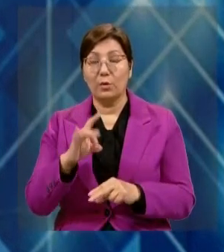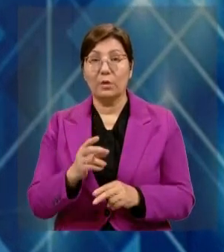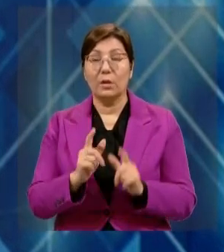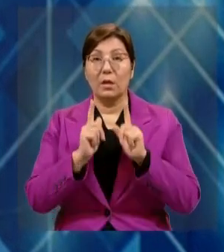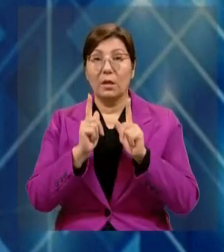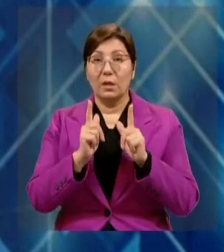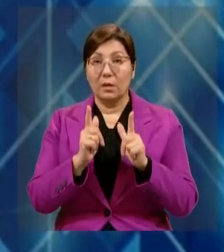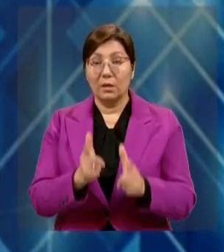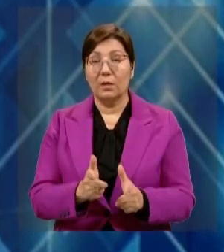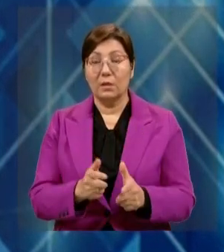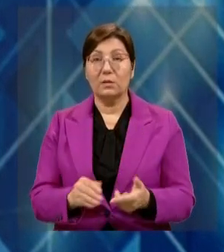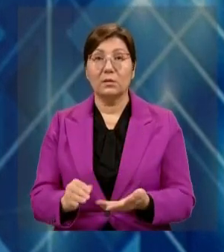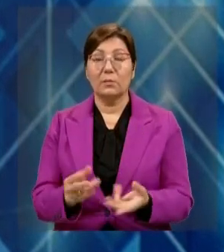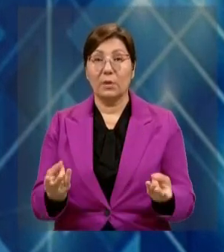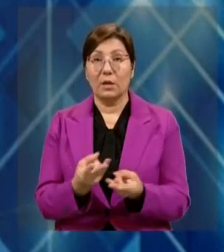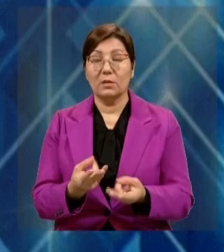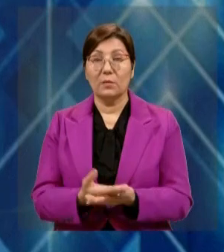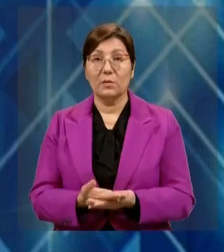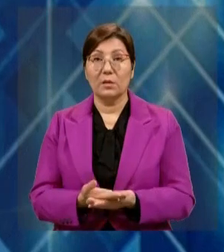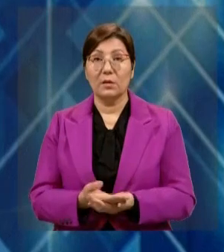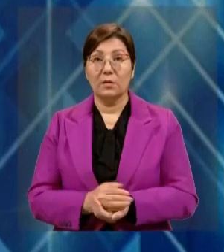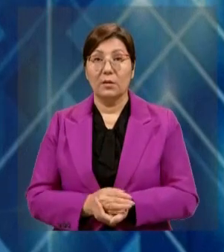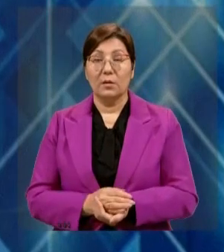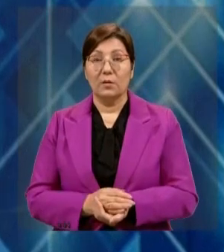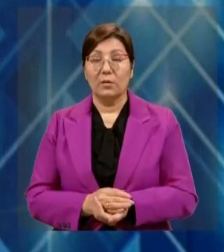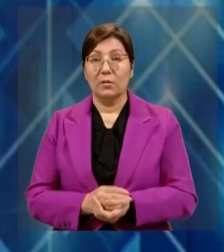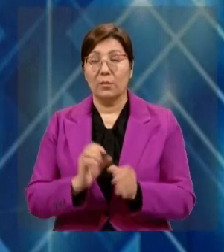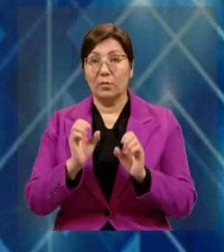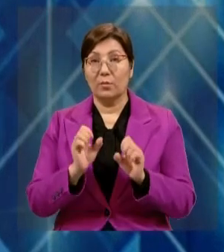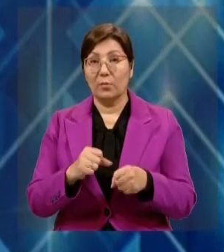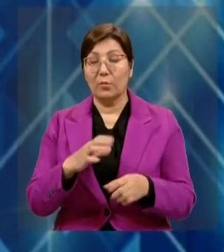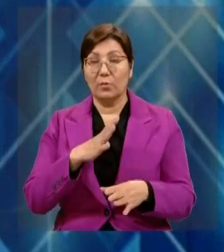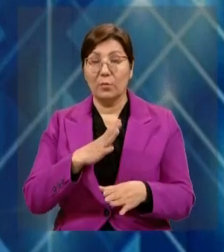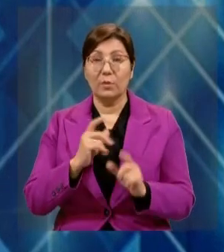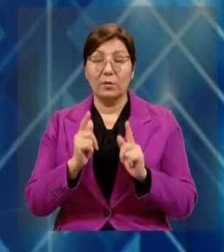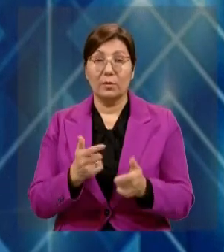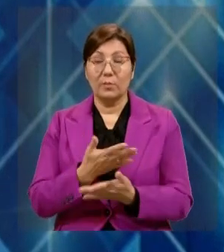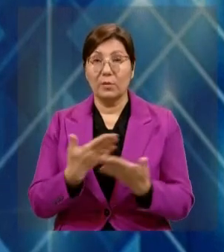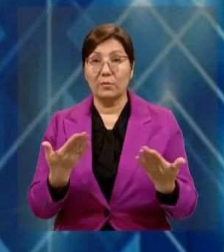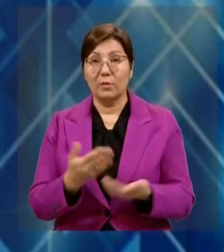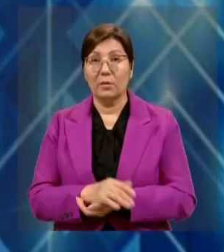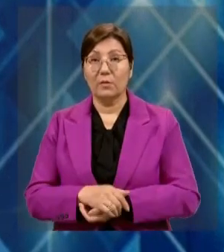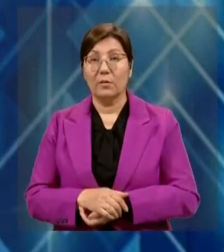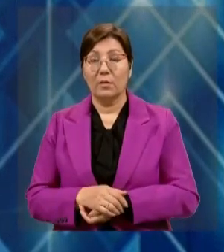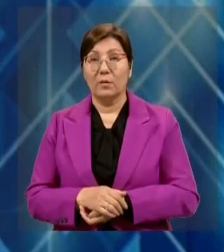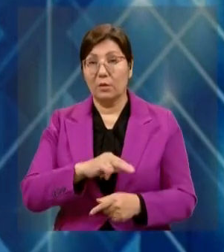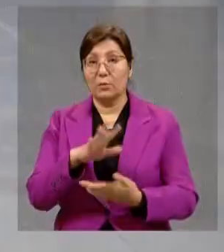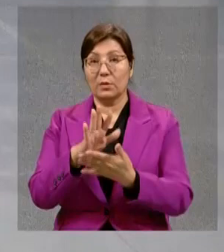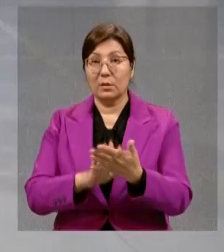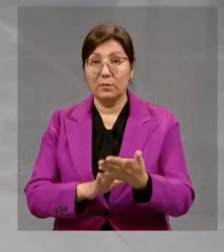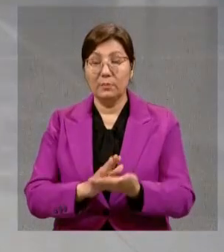толықтай. Ондай жағдайлар болуы мүмкін, келіспей қалған жағдайға байланысты, немесе қайтыс болып кетуі мүмкін, басқа жағдайлар болуы